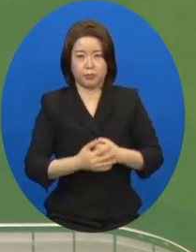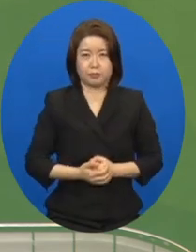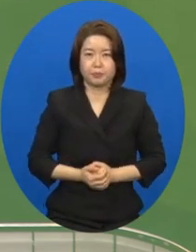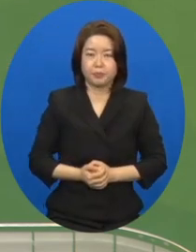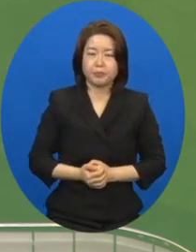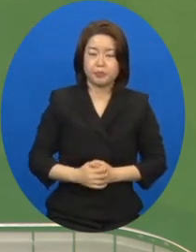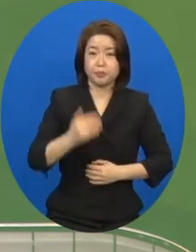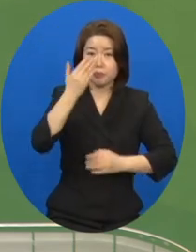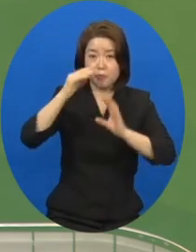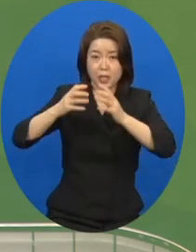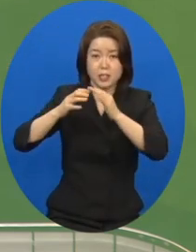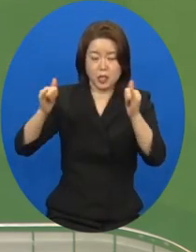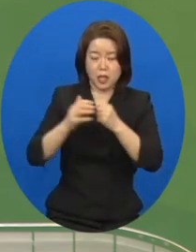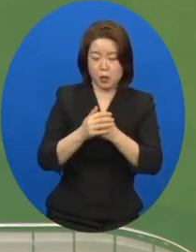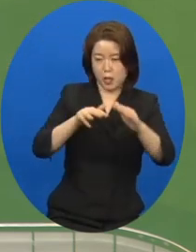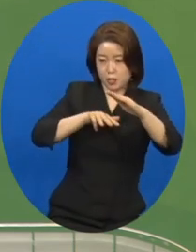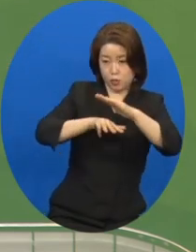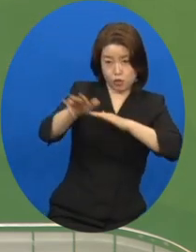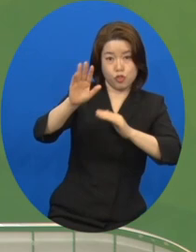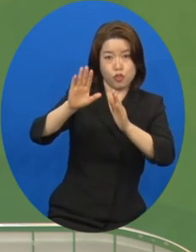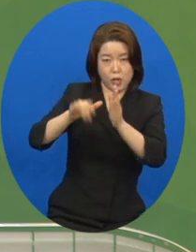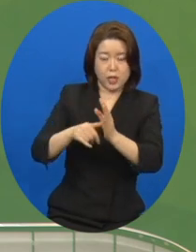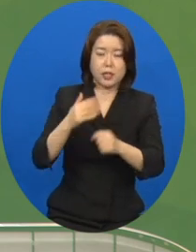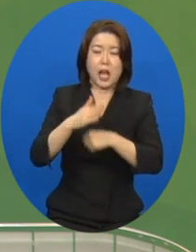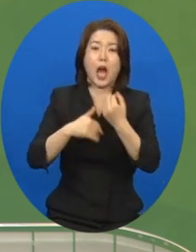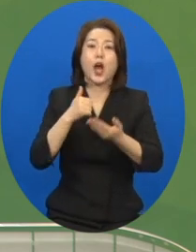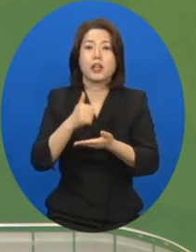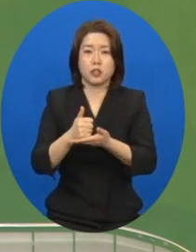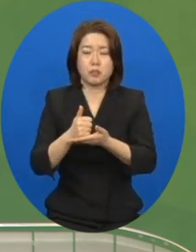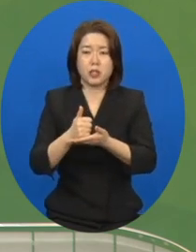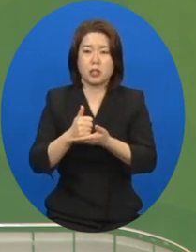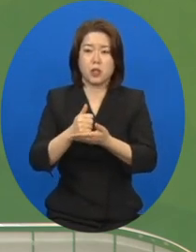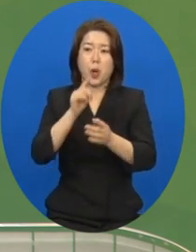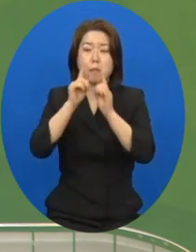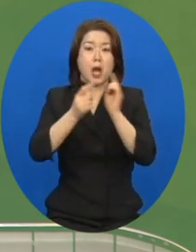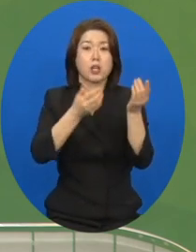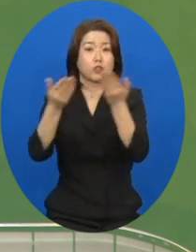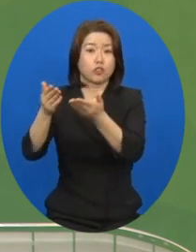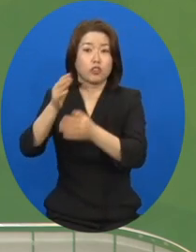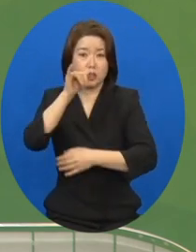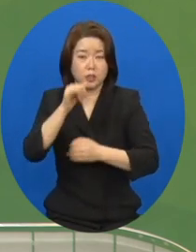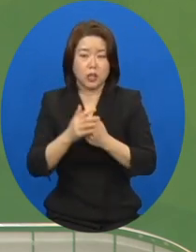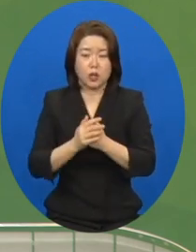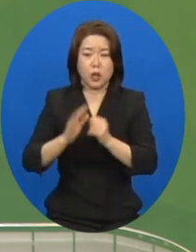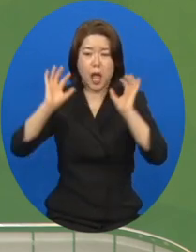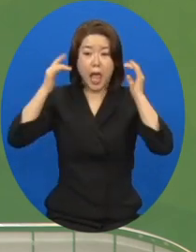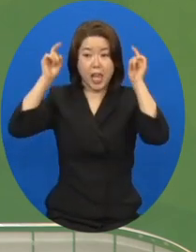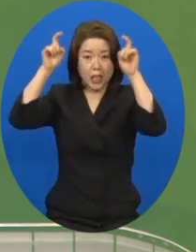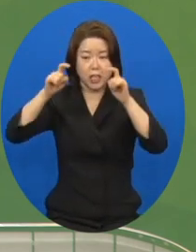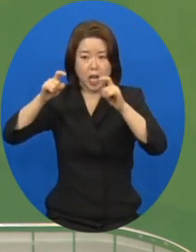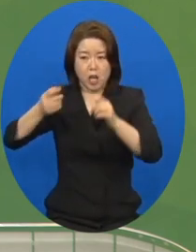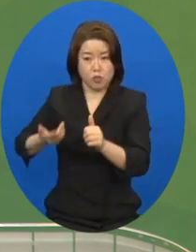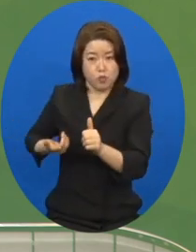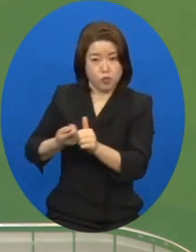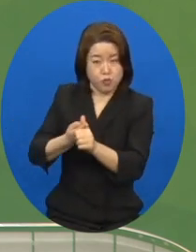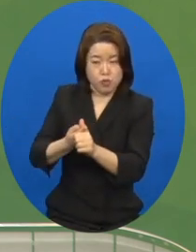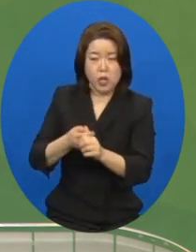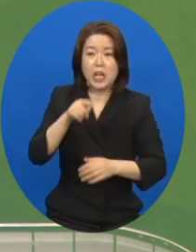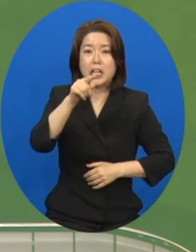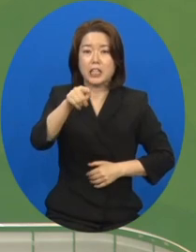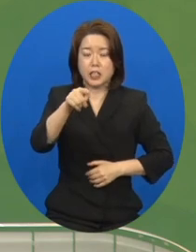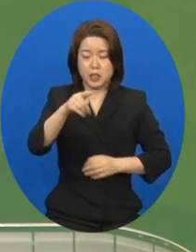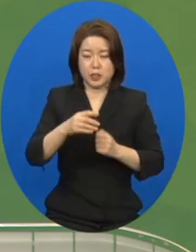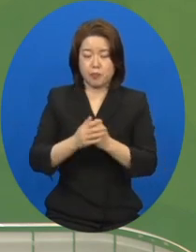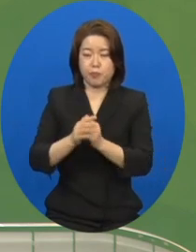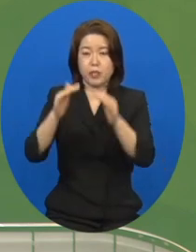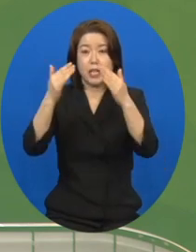이스라엘 백성이 출애굽할 때 하나님께서 말씀하셨어요. 어린 양을 잡아 너희 집 문